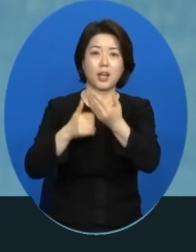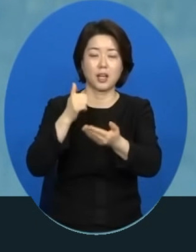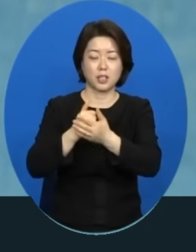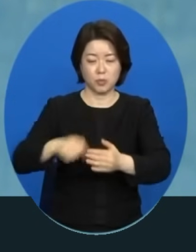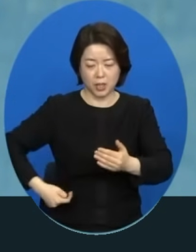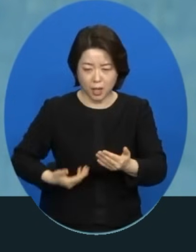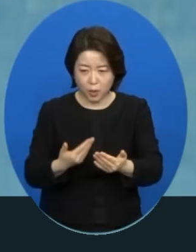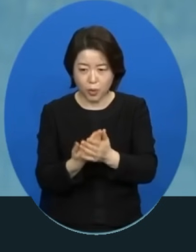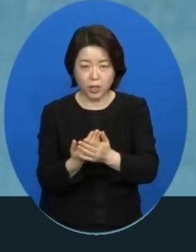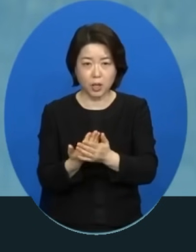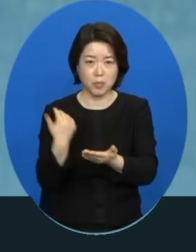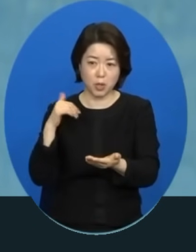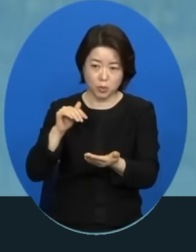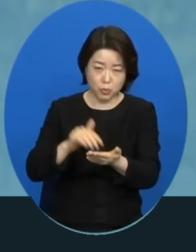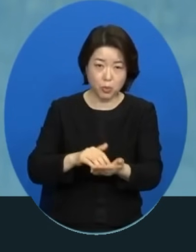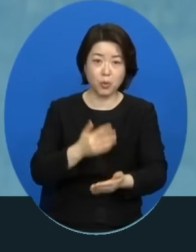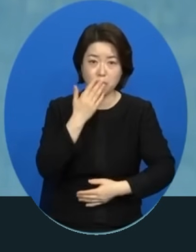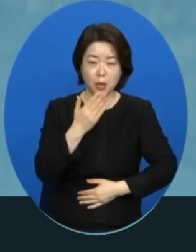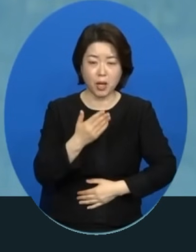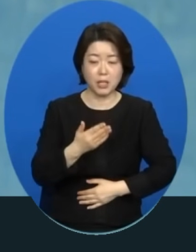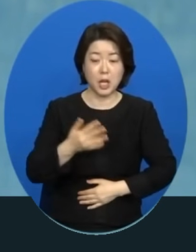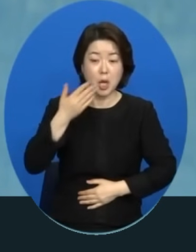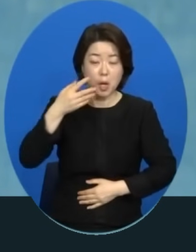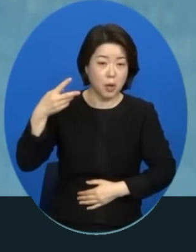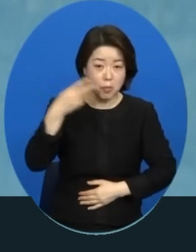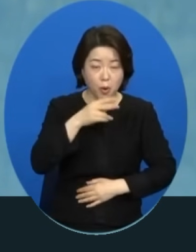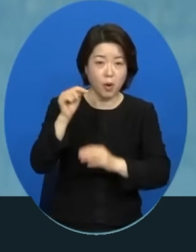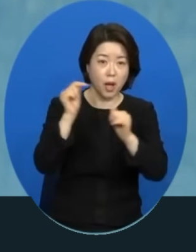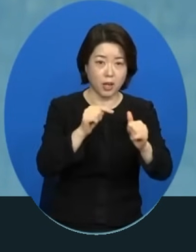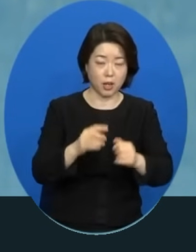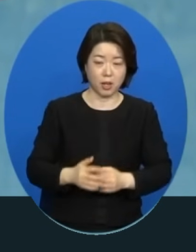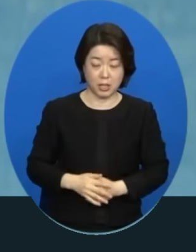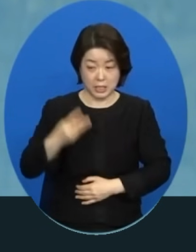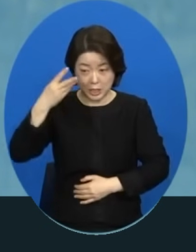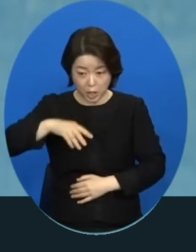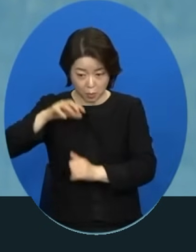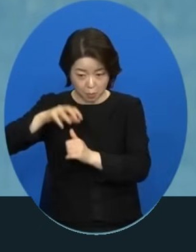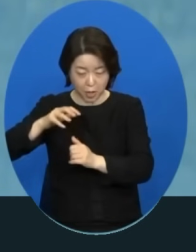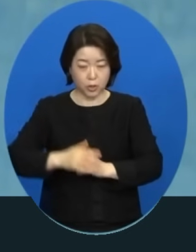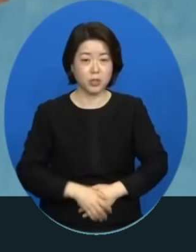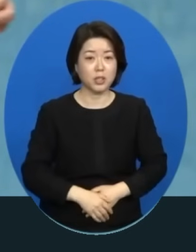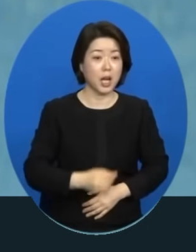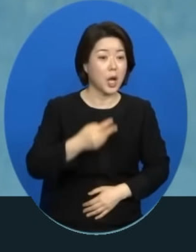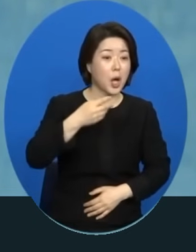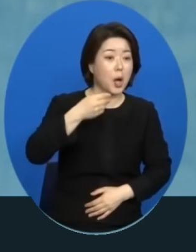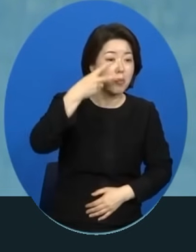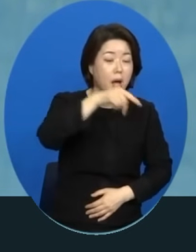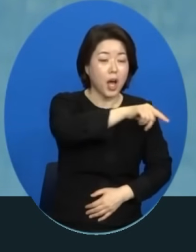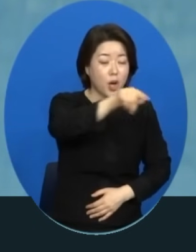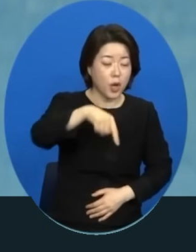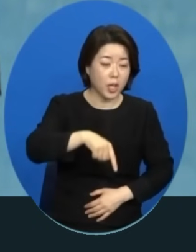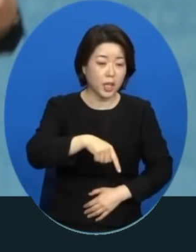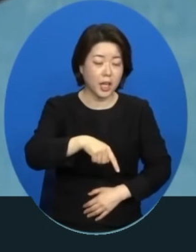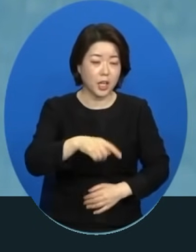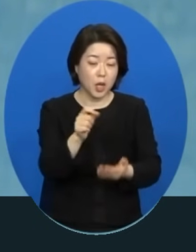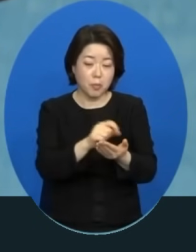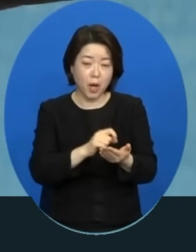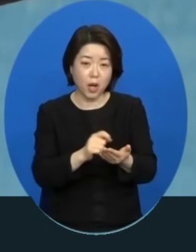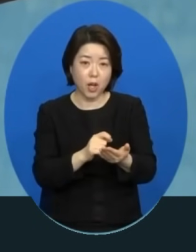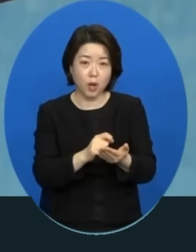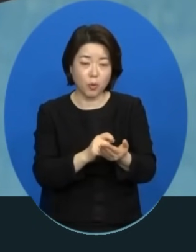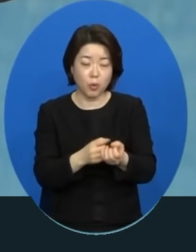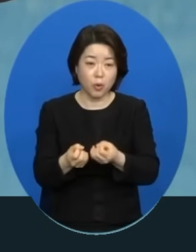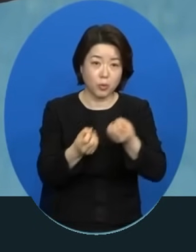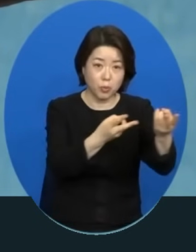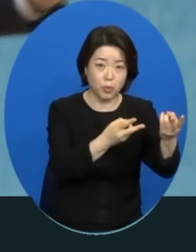회개하면 돌이킬 것이다 라고 금식하라 라고 하셔서 예레미야가 갇혀 있으니까 바룩에게 얘기해서 받아 적게 해서 바룩의 편지를 통해서 왕에게